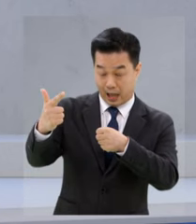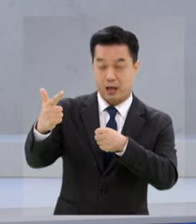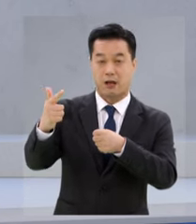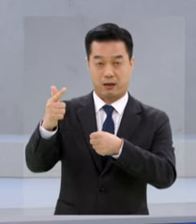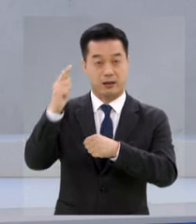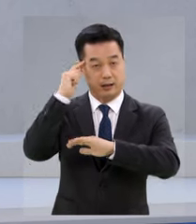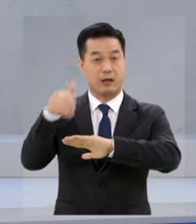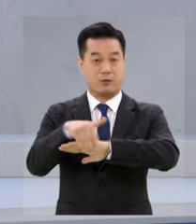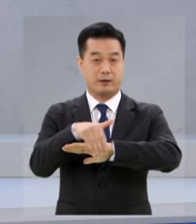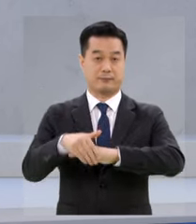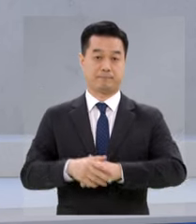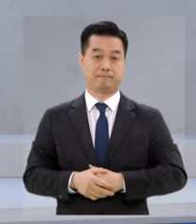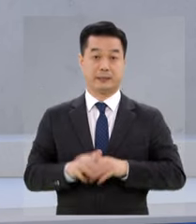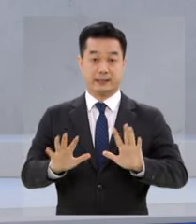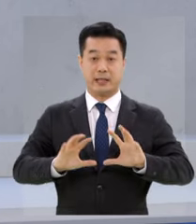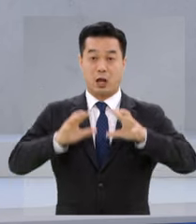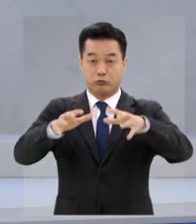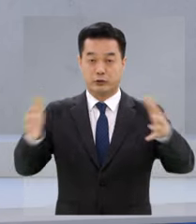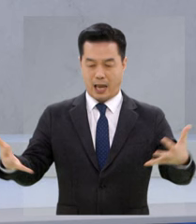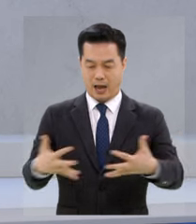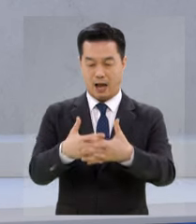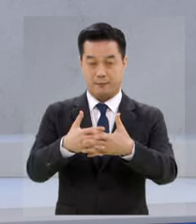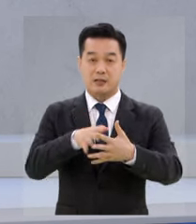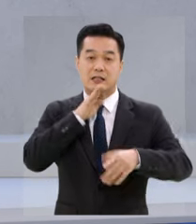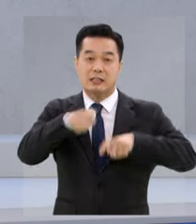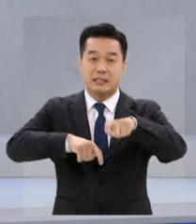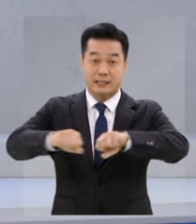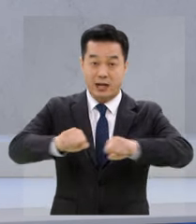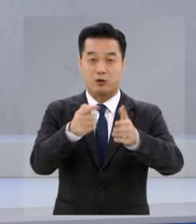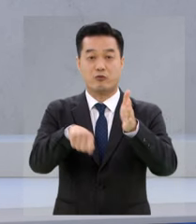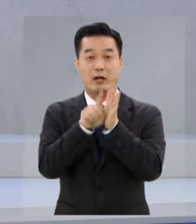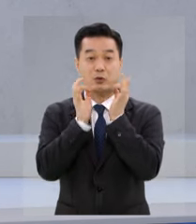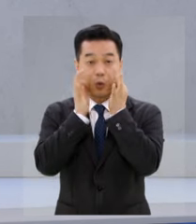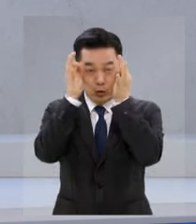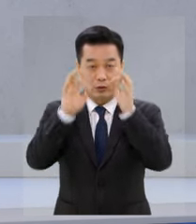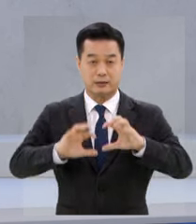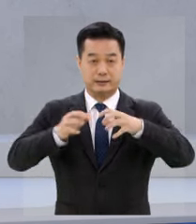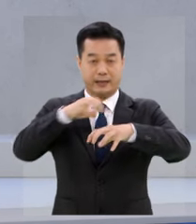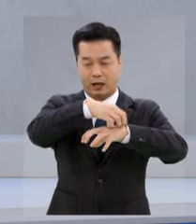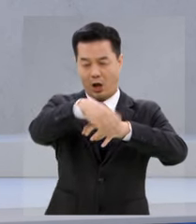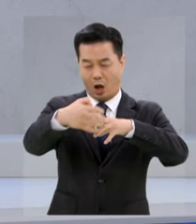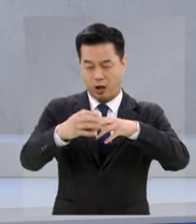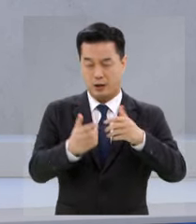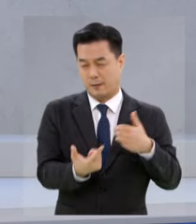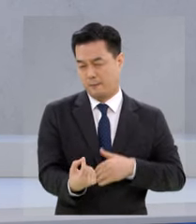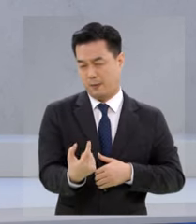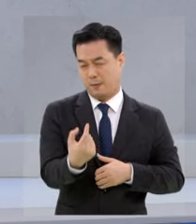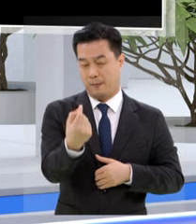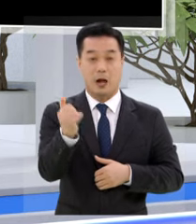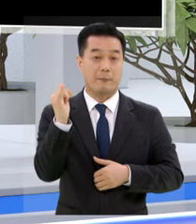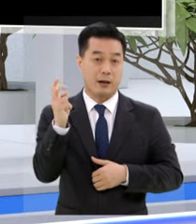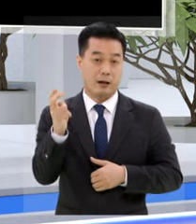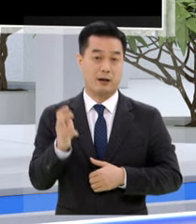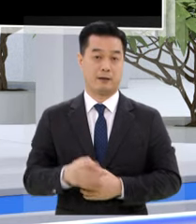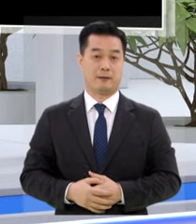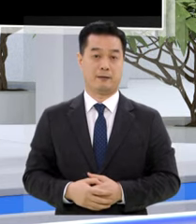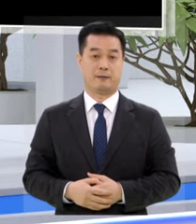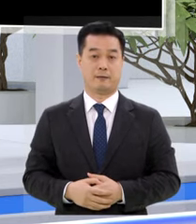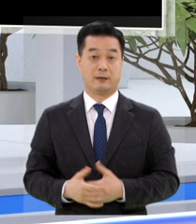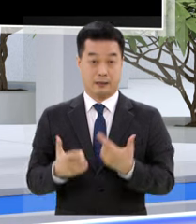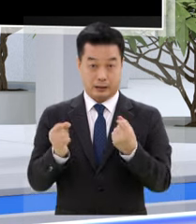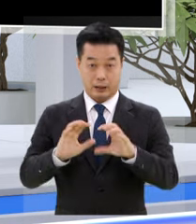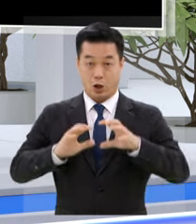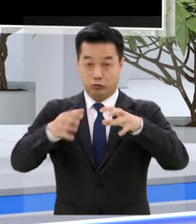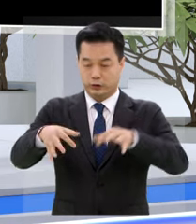일입니다 이제 국제적 합의 이행을 위한 노력은 전세계적으로 더욱 속도를 낼 것입니다 이러한